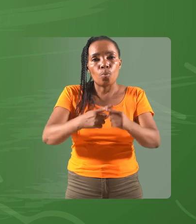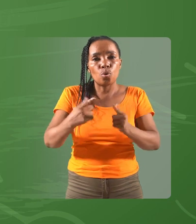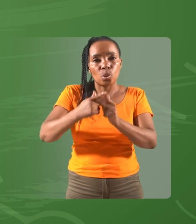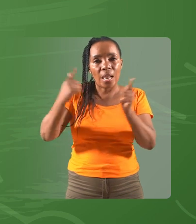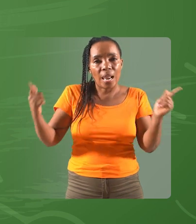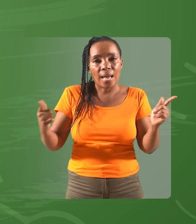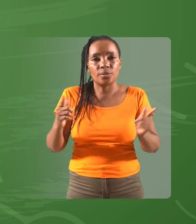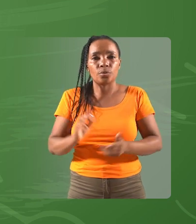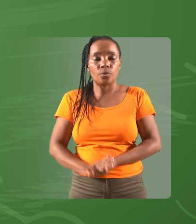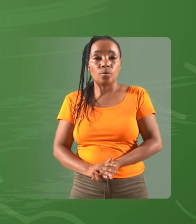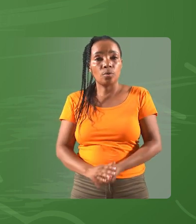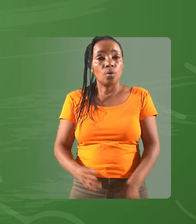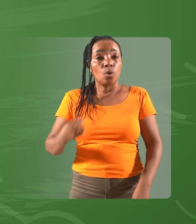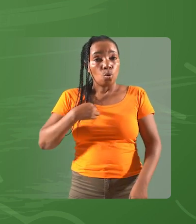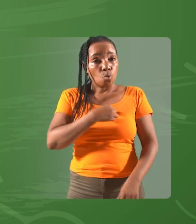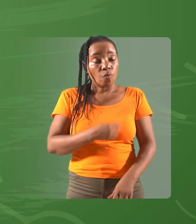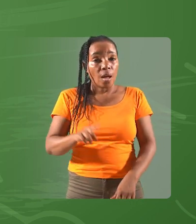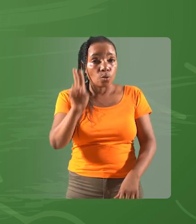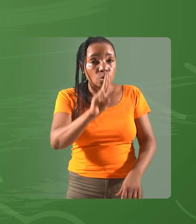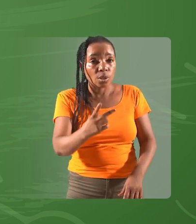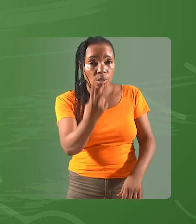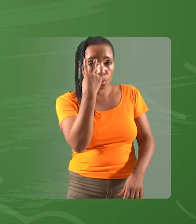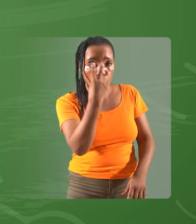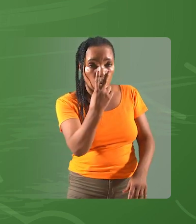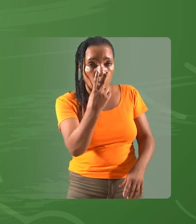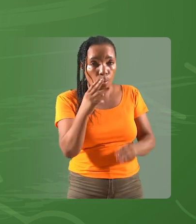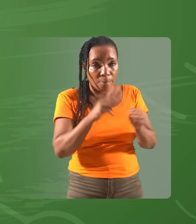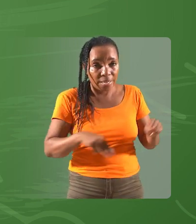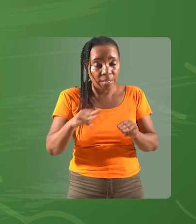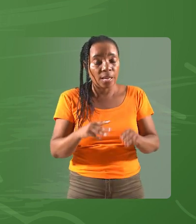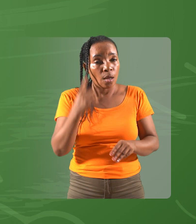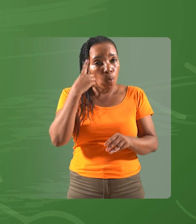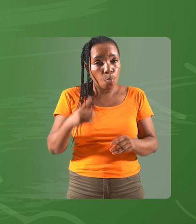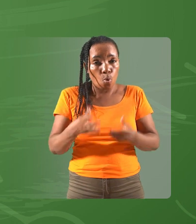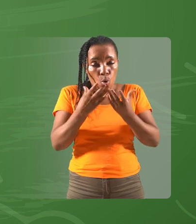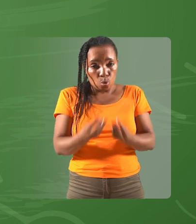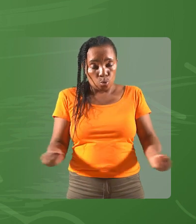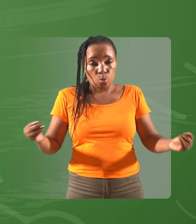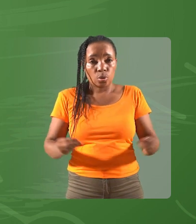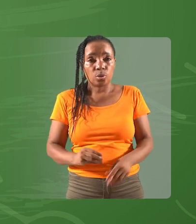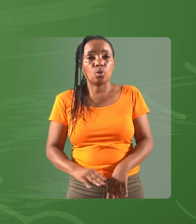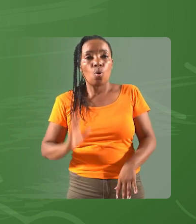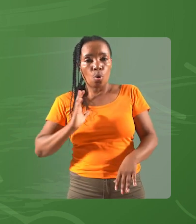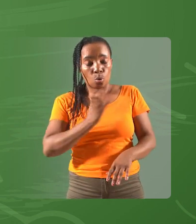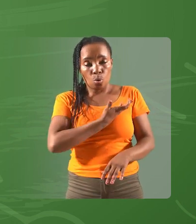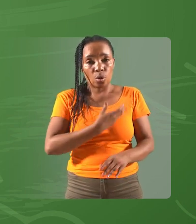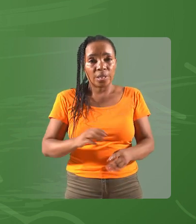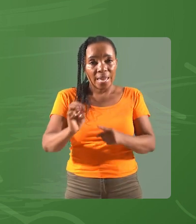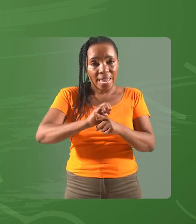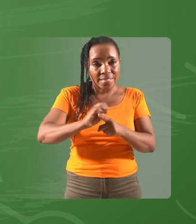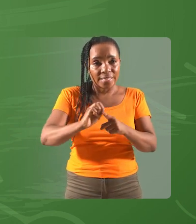Nous allons utiliser ces formules pour résoudre notre situation de départ. Nous allons dans un premier temps aller avec la